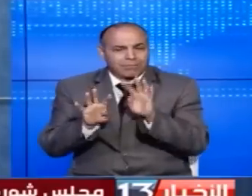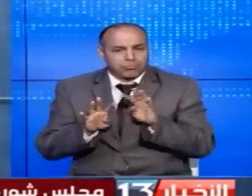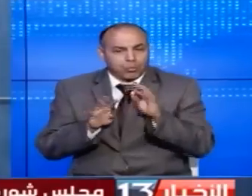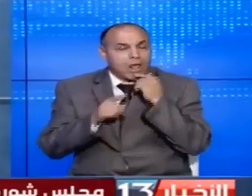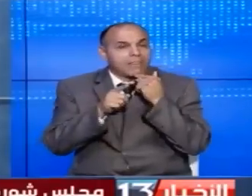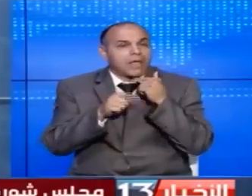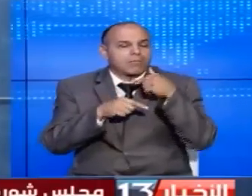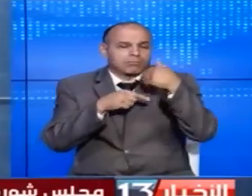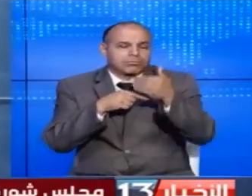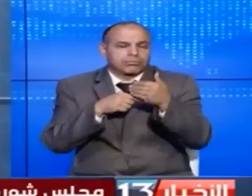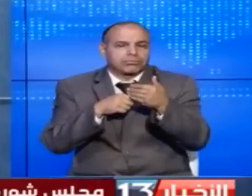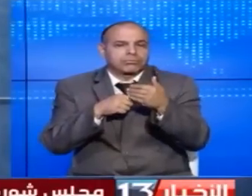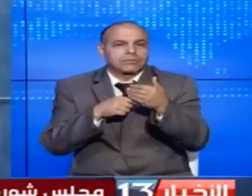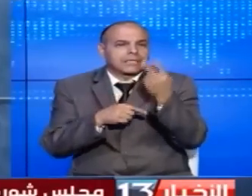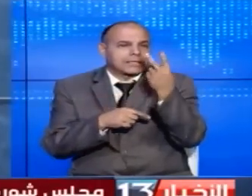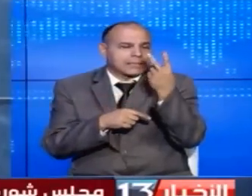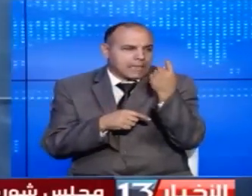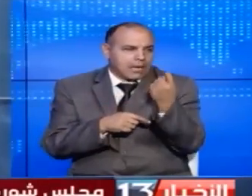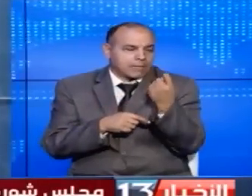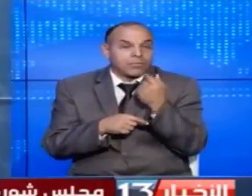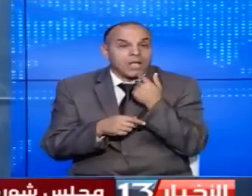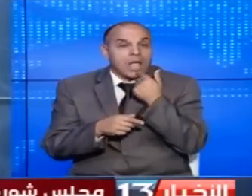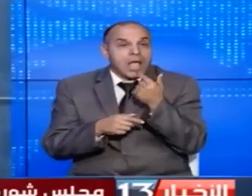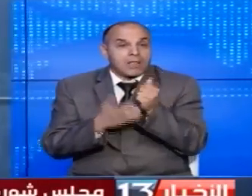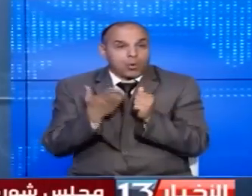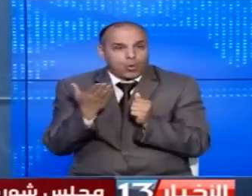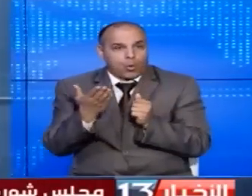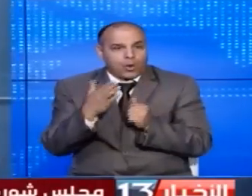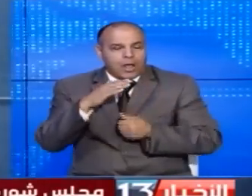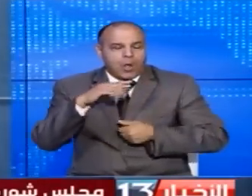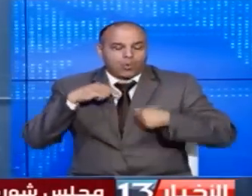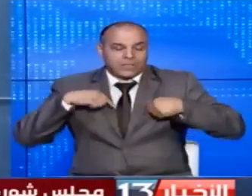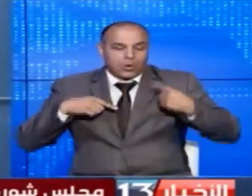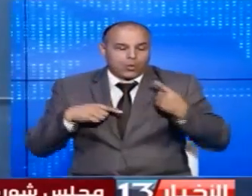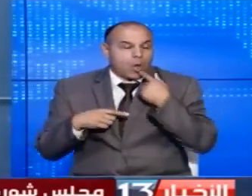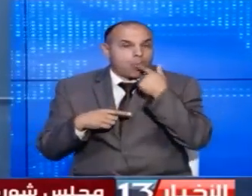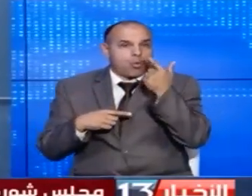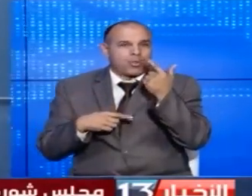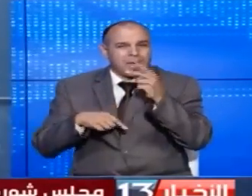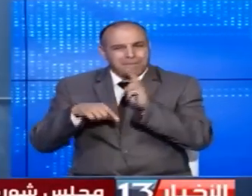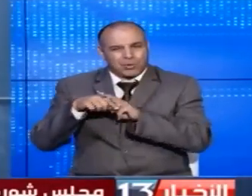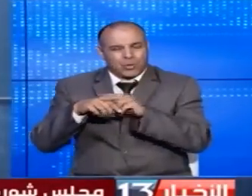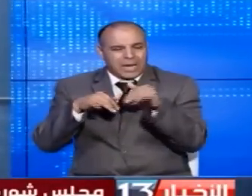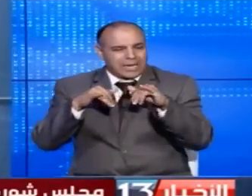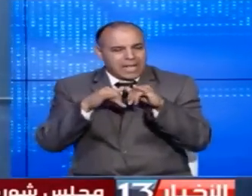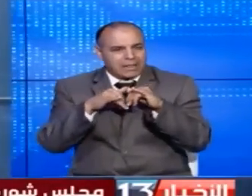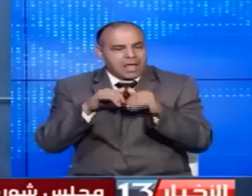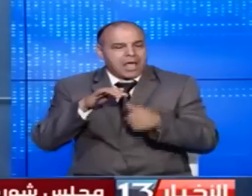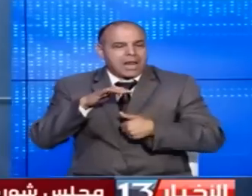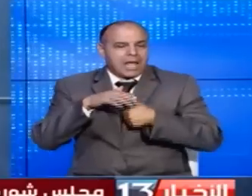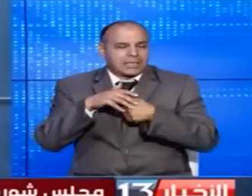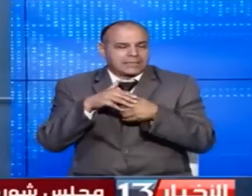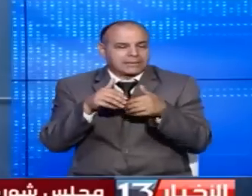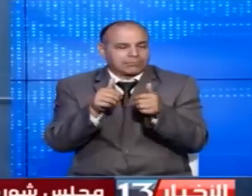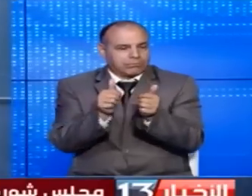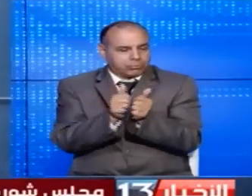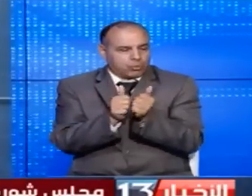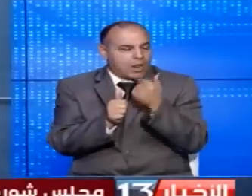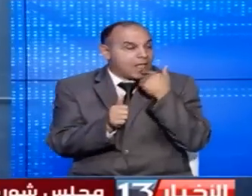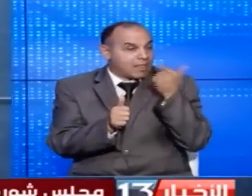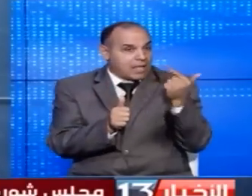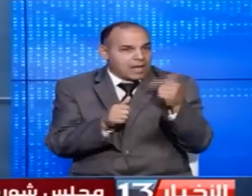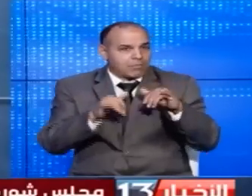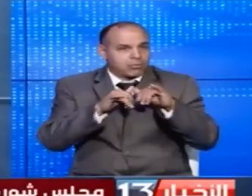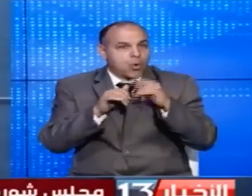الذي ينعقد على امتداد يومين. وبخصوص رئاسة الحكومة، أوضح الهاروني أن رئيس الحركة راشد الغنوشي